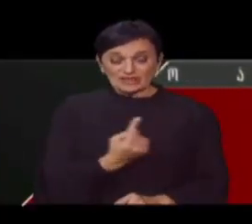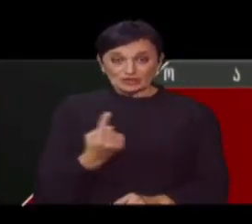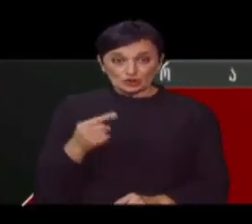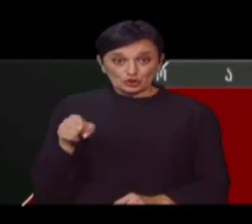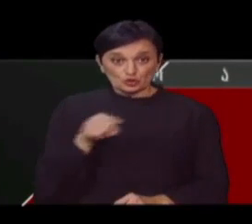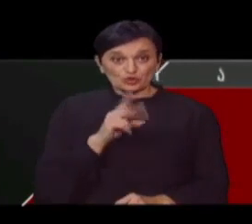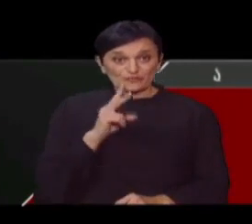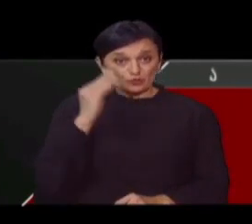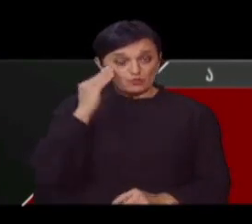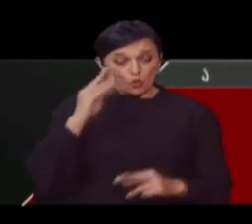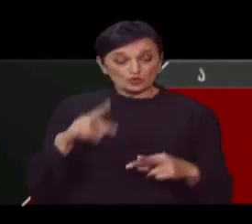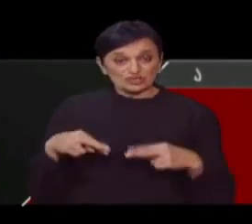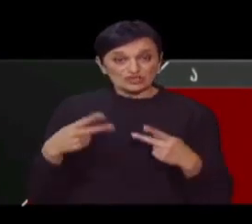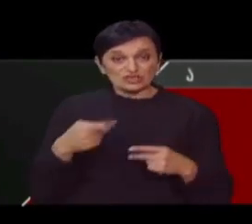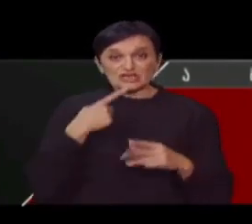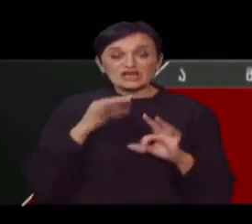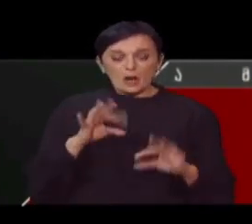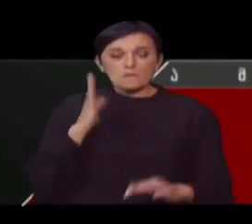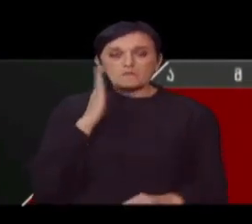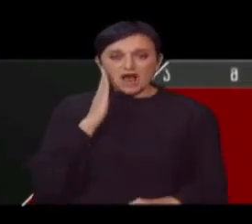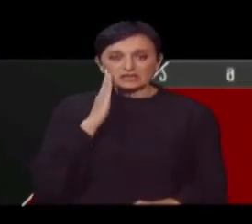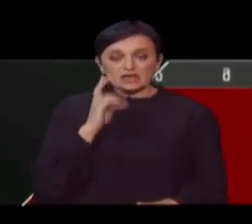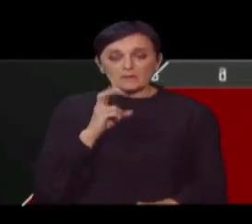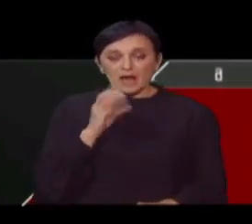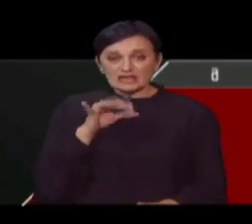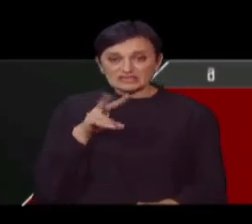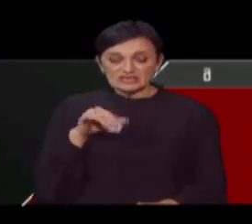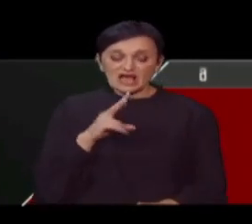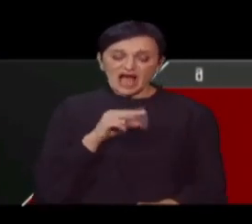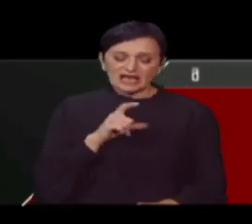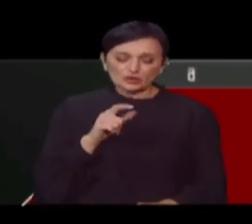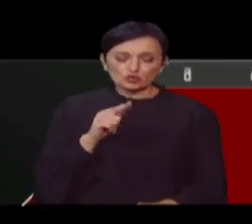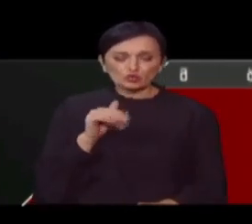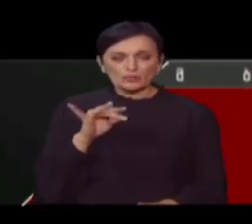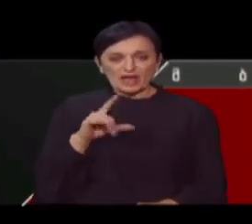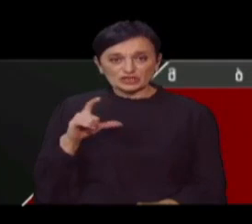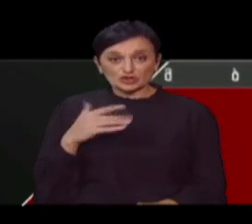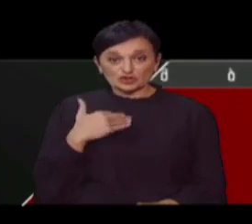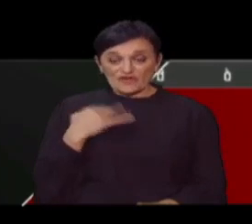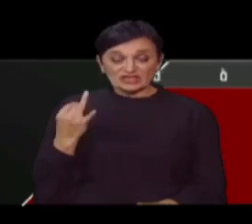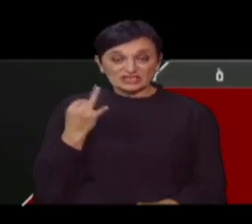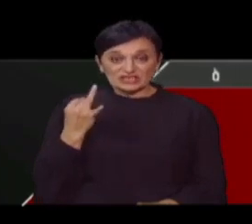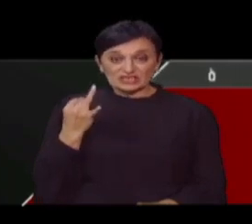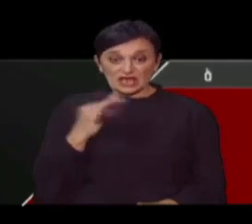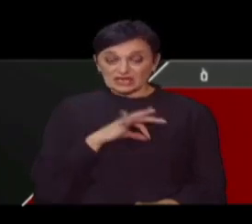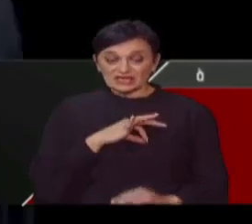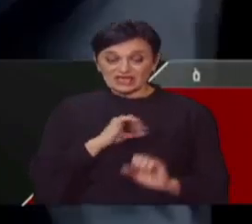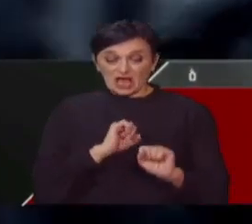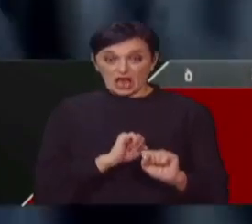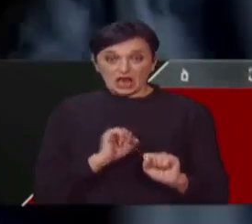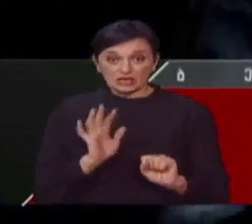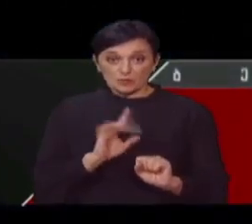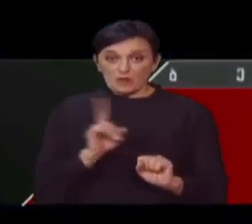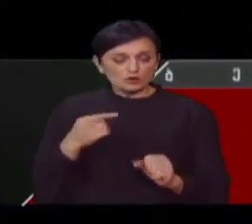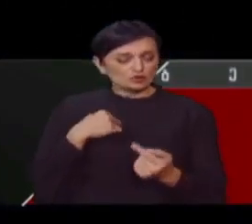vints pozitsia sheitsvala ganatskhades ro martalia Beka Basilaias, Shota Kakhidze, Shota Tutperidze chvens interesebs agharitsaus, magram chven ar